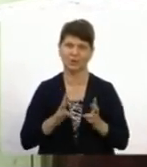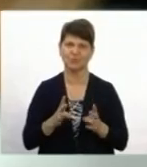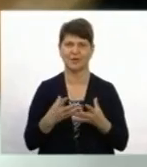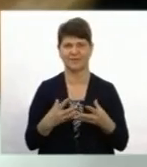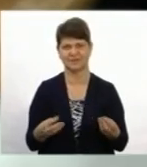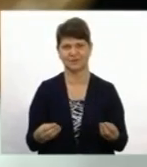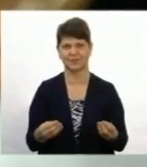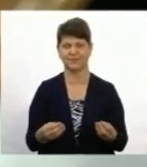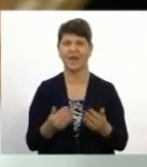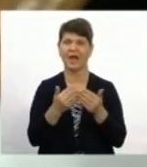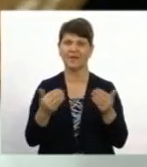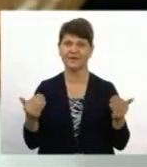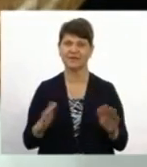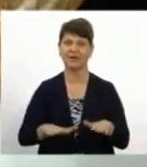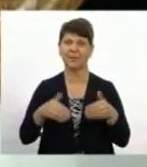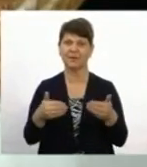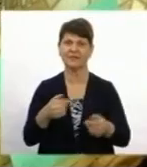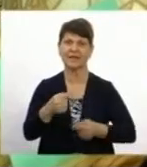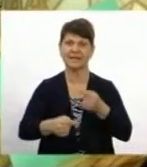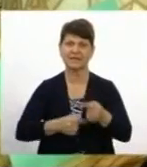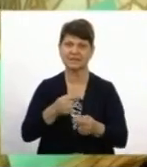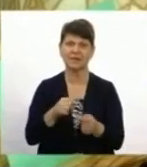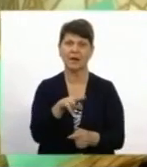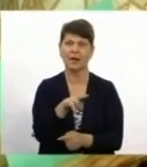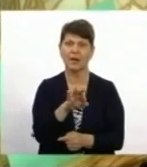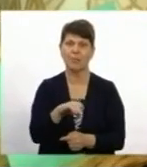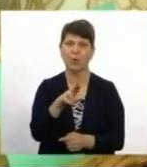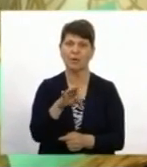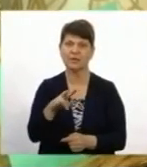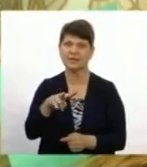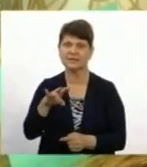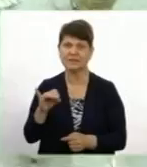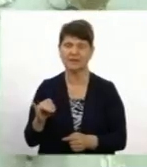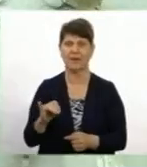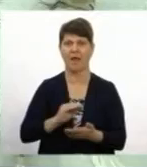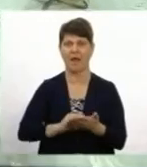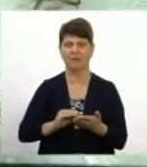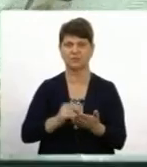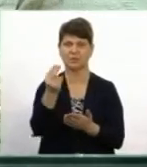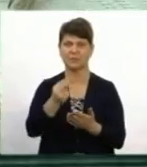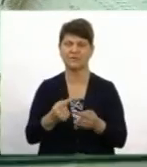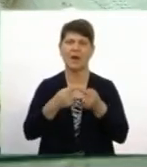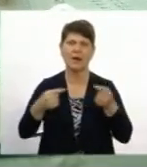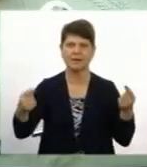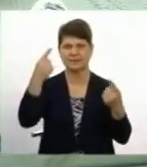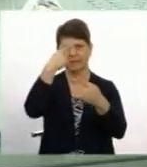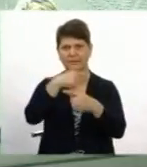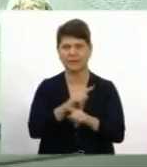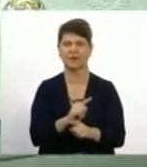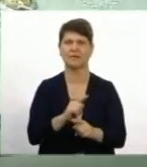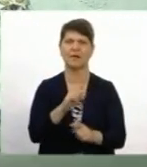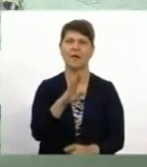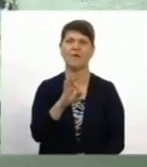весну. На виставці представлені традиційні подільські та авторські писанки, виконані різними техніками.